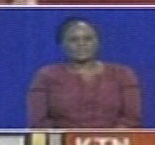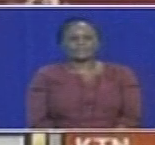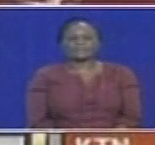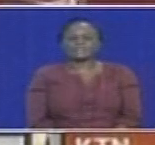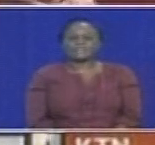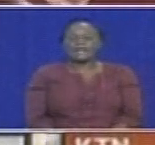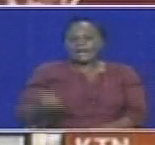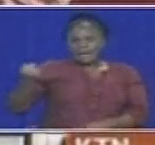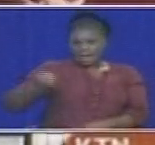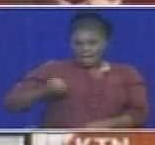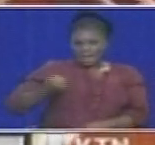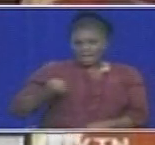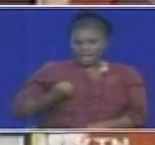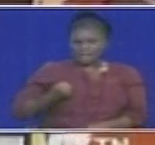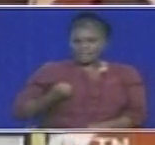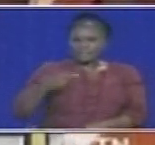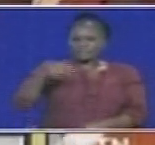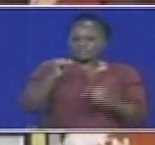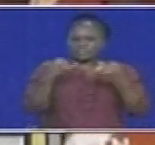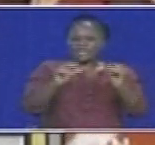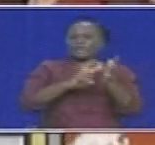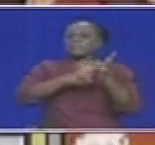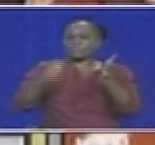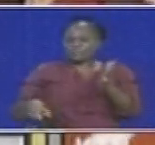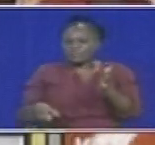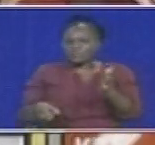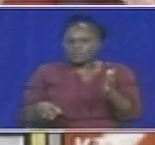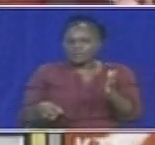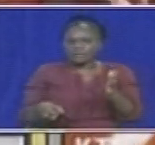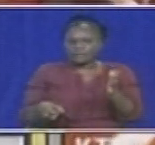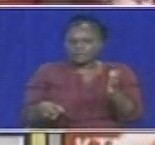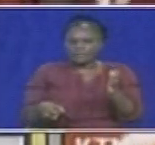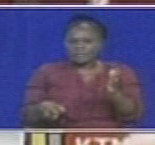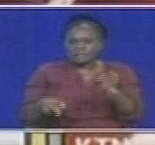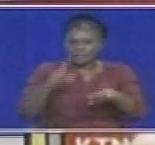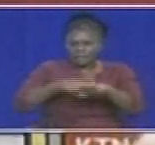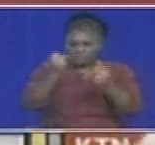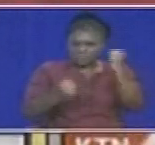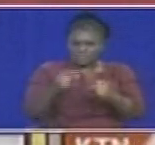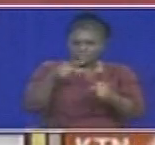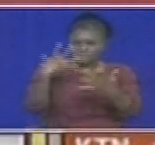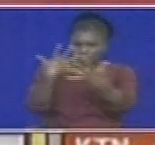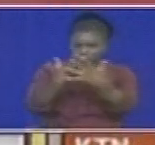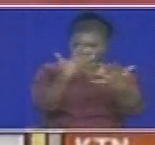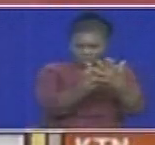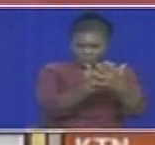Na msichana akawa kama anatoka waliposimamishwa kwa gari. Hawa wengine wakishikwa